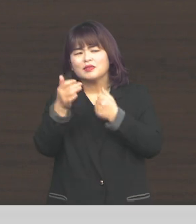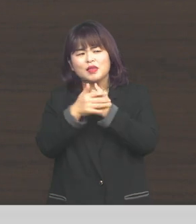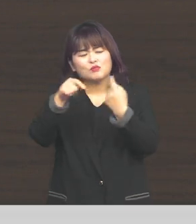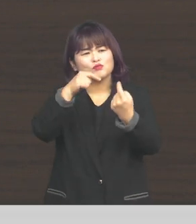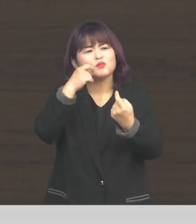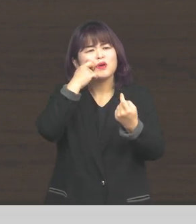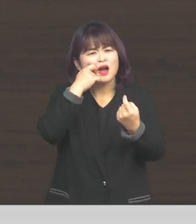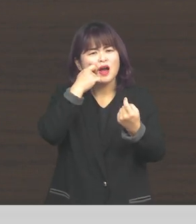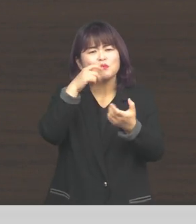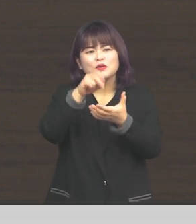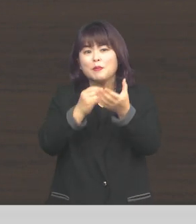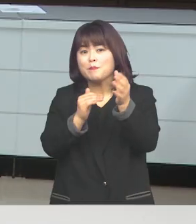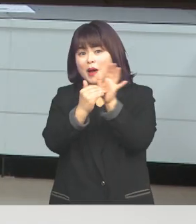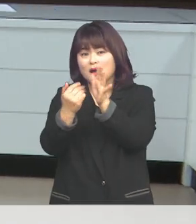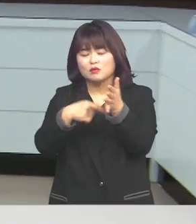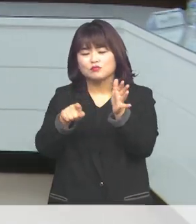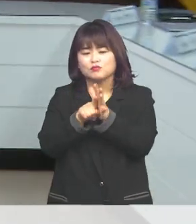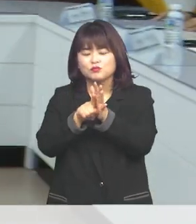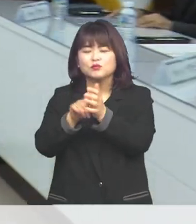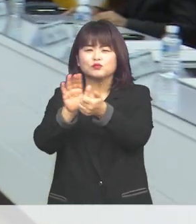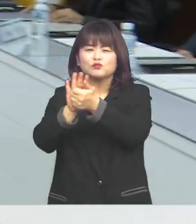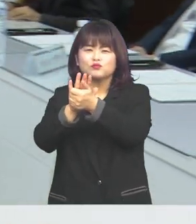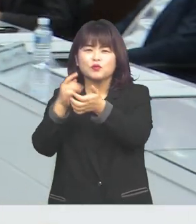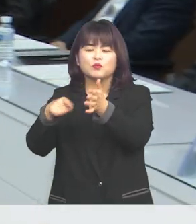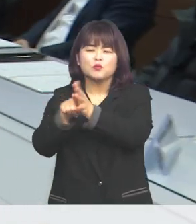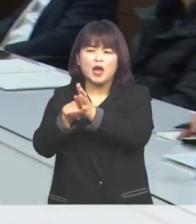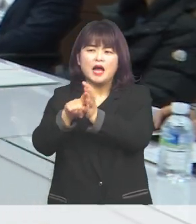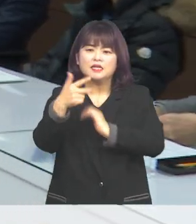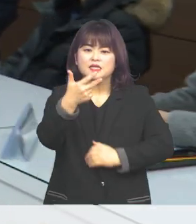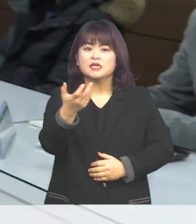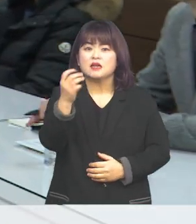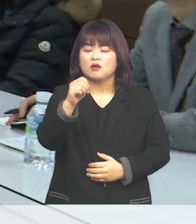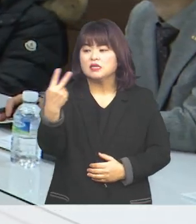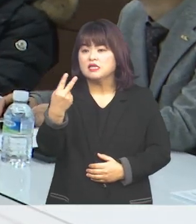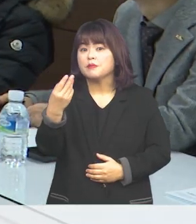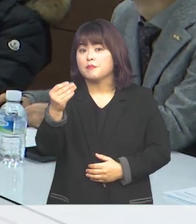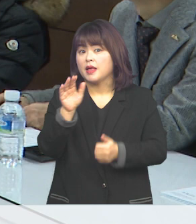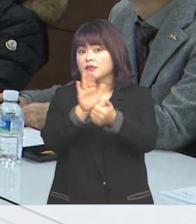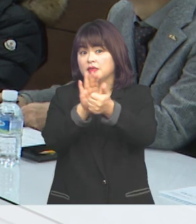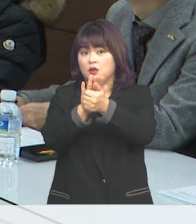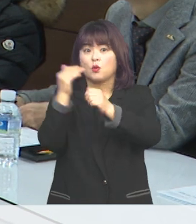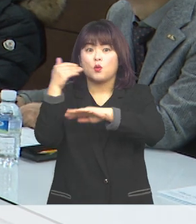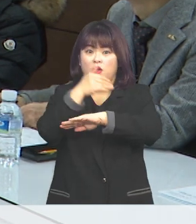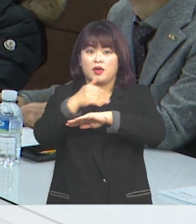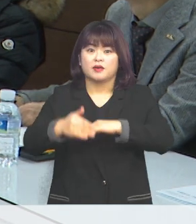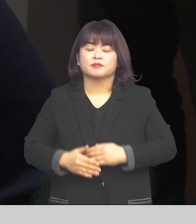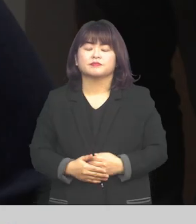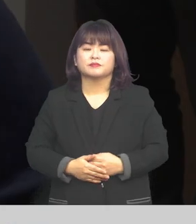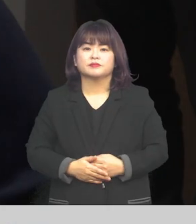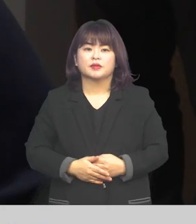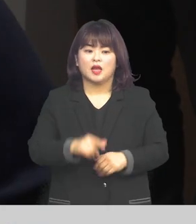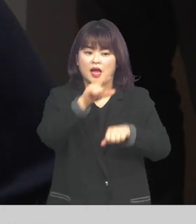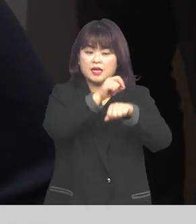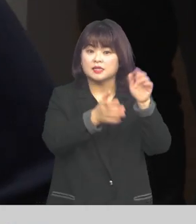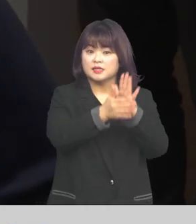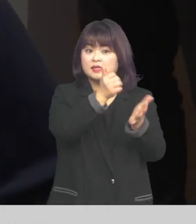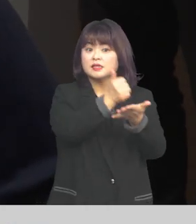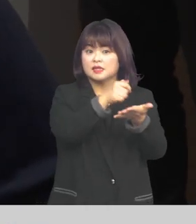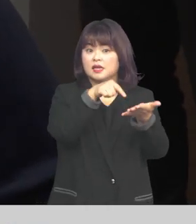못하는 상황이 발생하지 않도록 운수 종사자 처우 개선에 총 7억 2천만 원을 지원키로 했습니다.